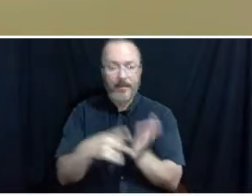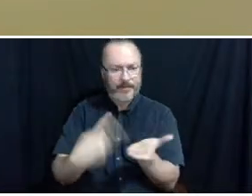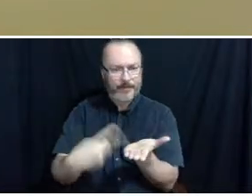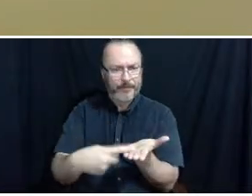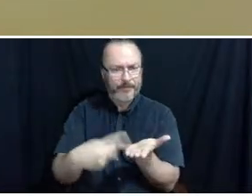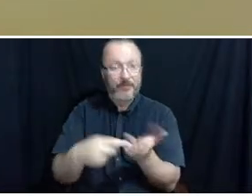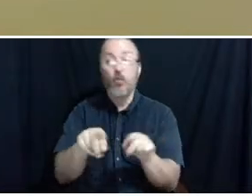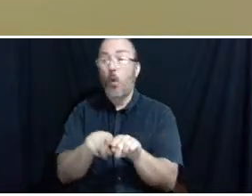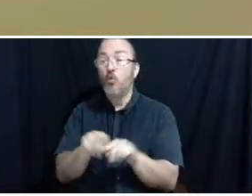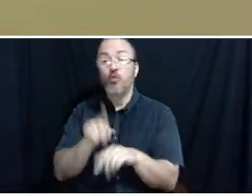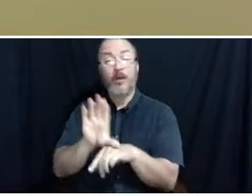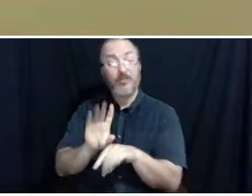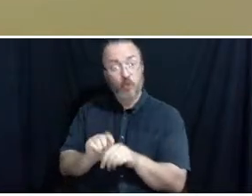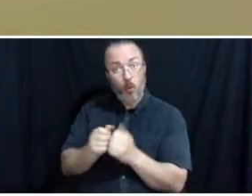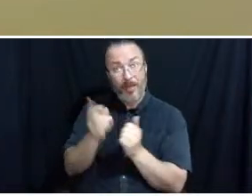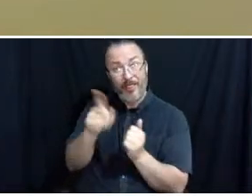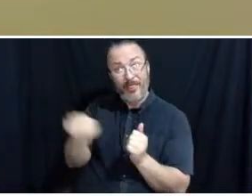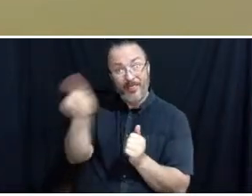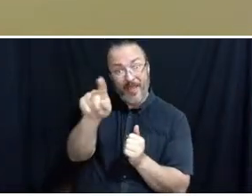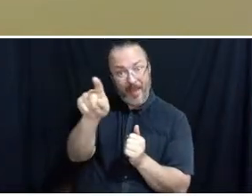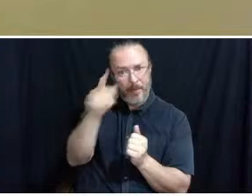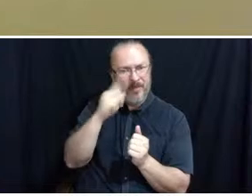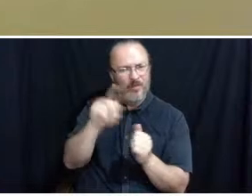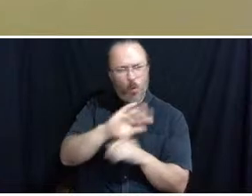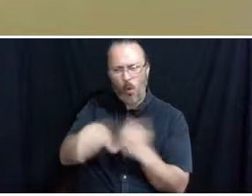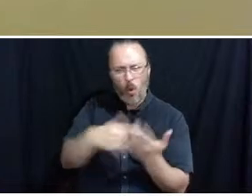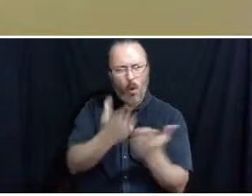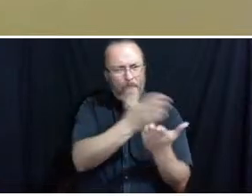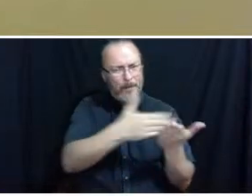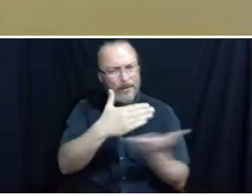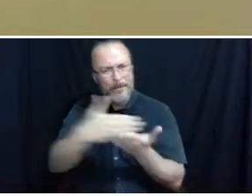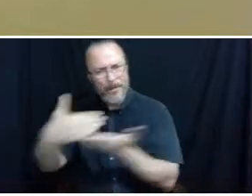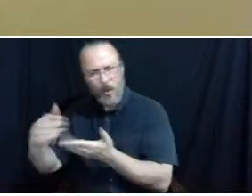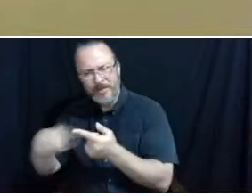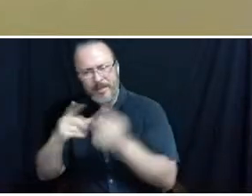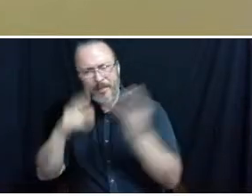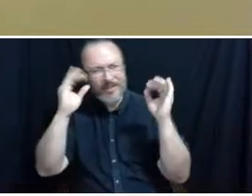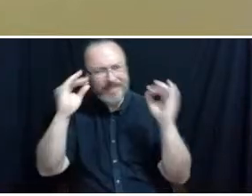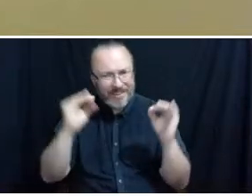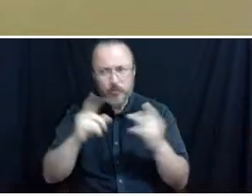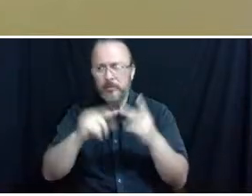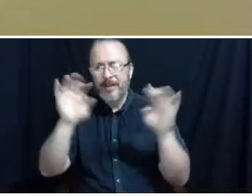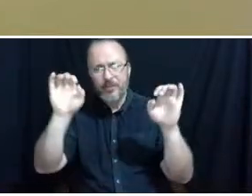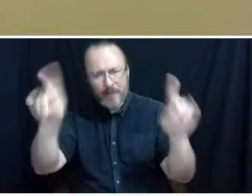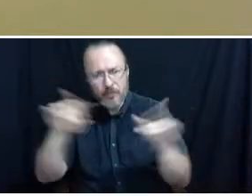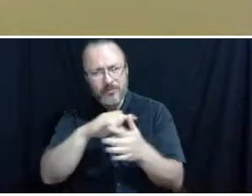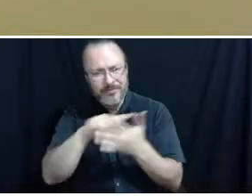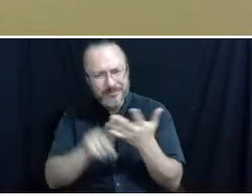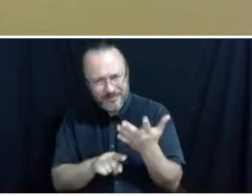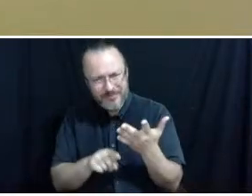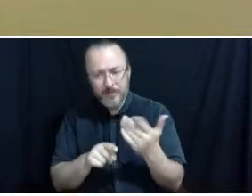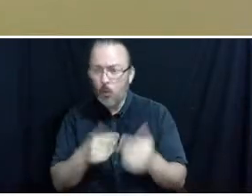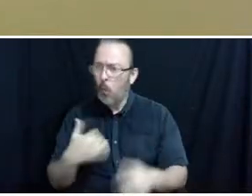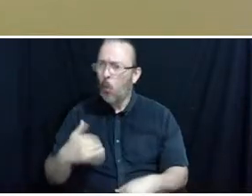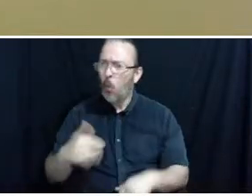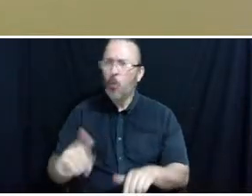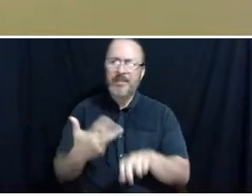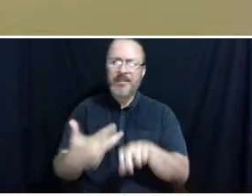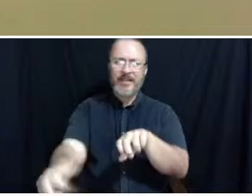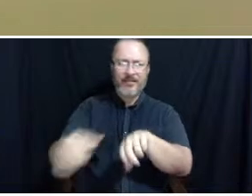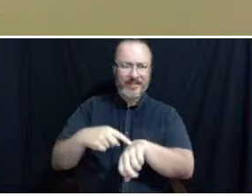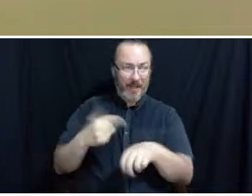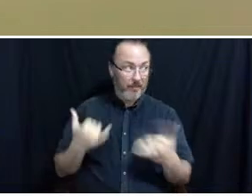consultés pour tous les aspects des politiques et pratiques concernant les enseignants. Nous sommes solidaires pendant les périodes difficiles telles que la période actuelle et même